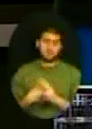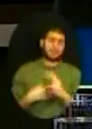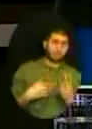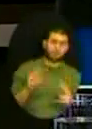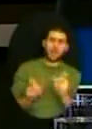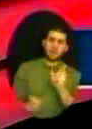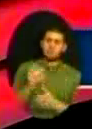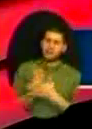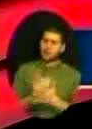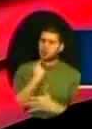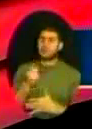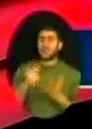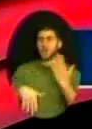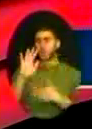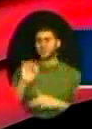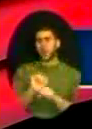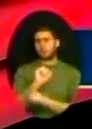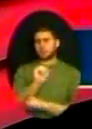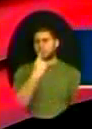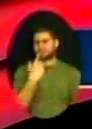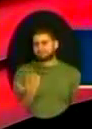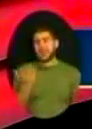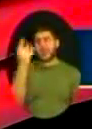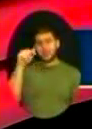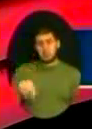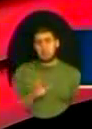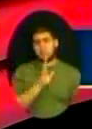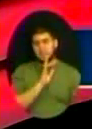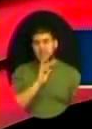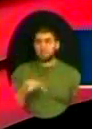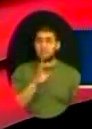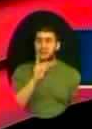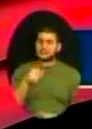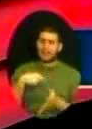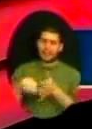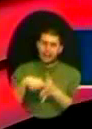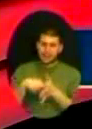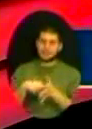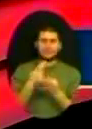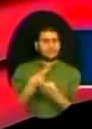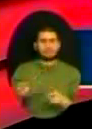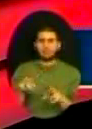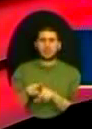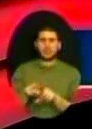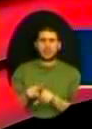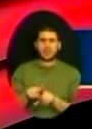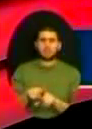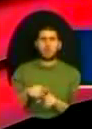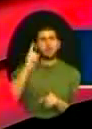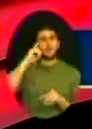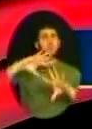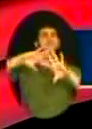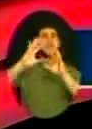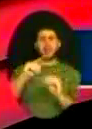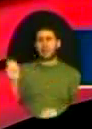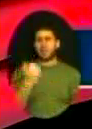שני, יש את האנשים שאומרים, וזה בעיקר מהאופוזיציה, אומרים, תשמעו, היה כאן בעיה, יש בעיה שצריך לתקן אותה, אי אפשר להשליך מן הפרט אל הכלל. כן,